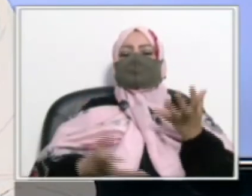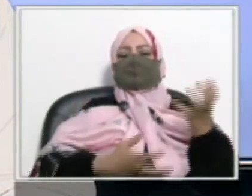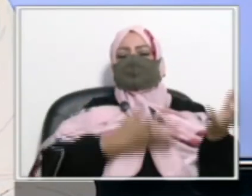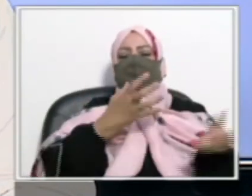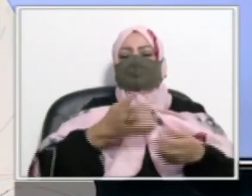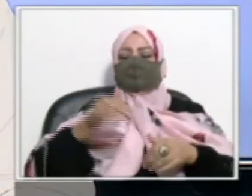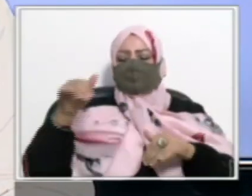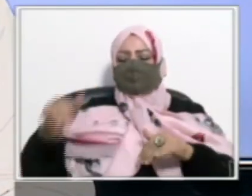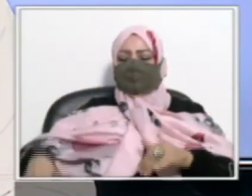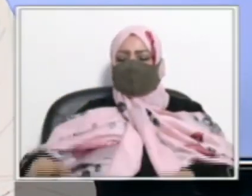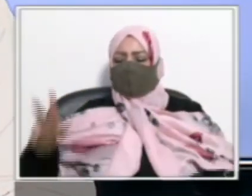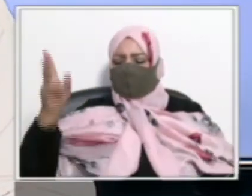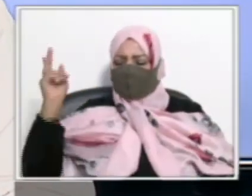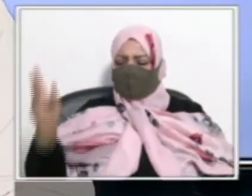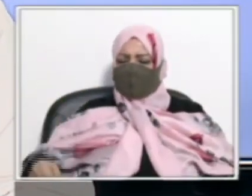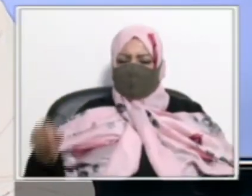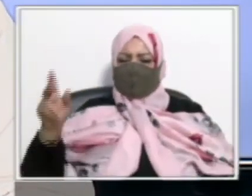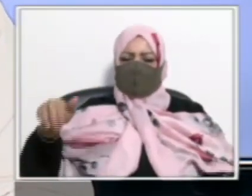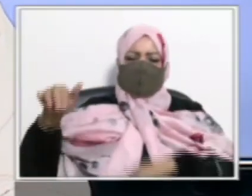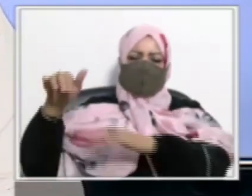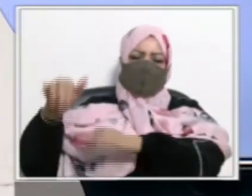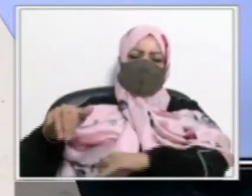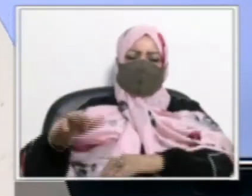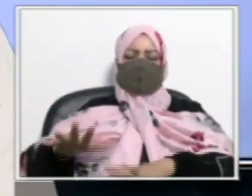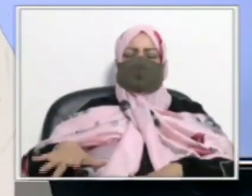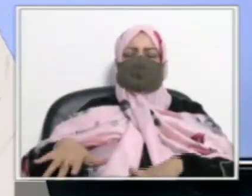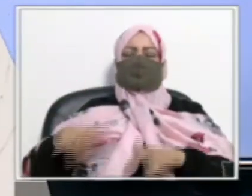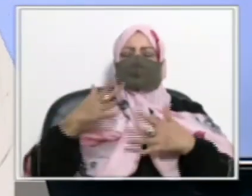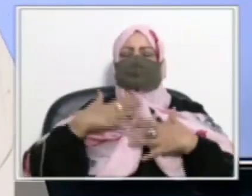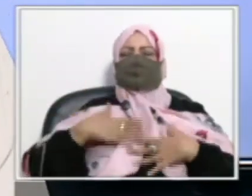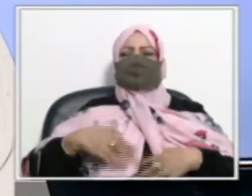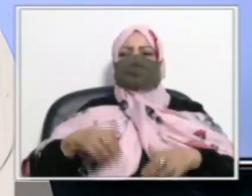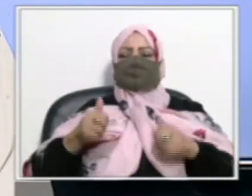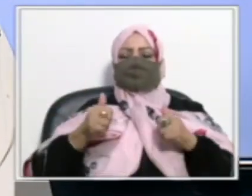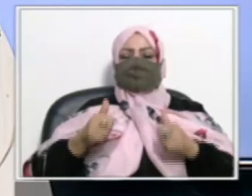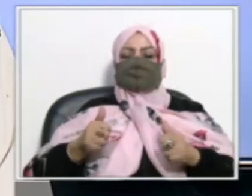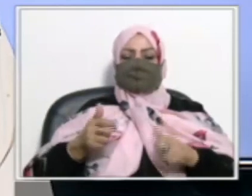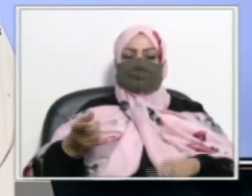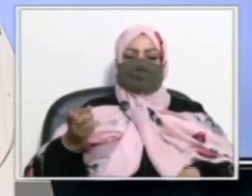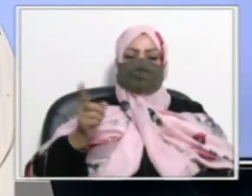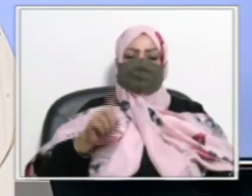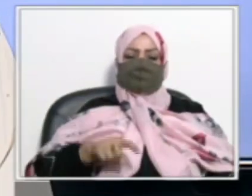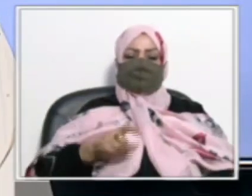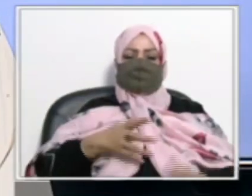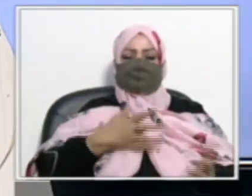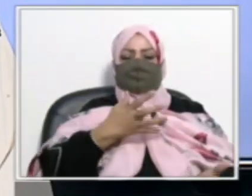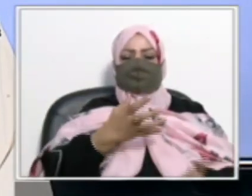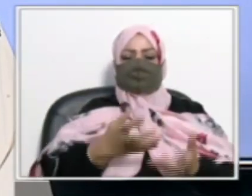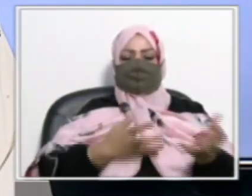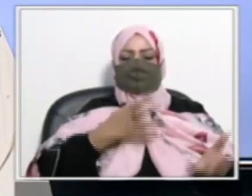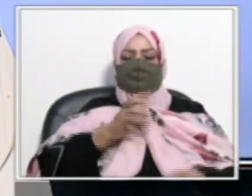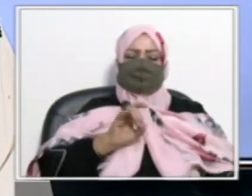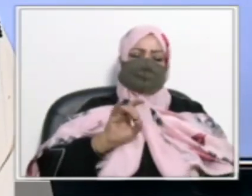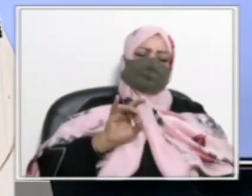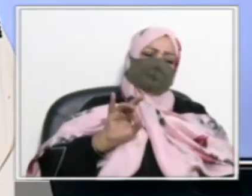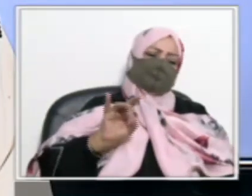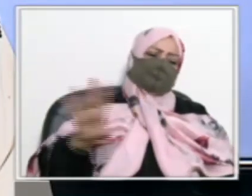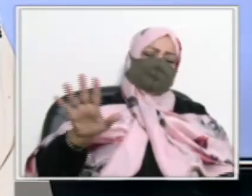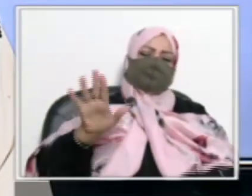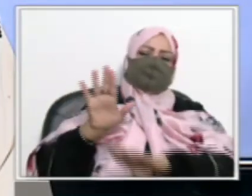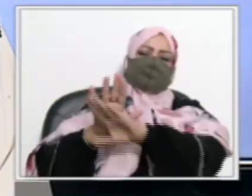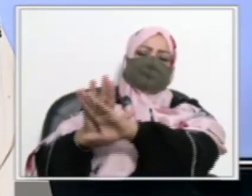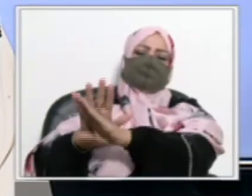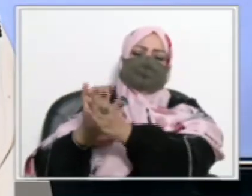جهنم أعاذنا الله وإياكم منها. نسأل الله عز وجل وإياكم